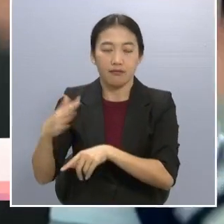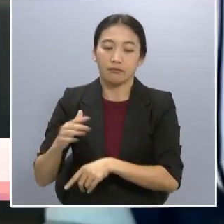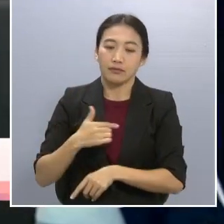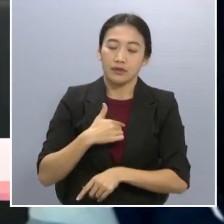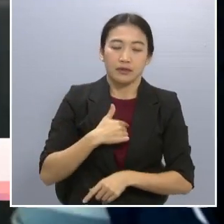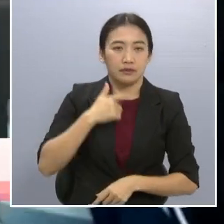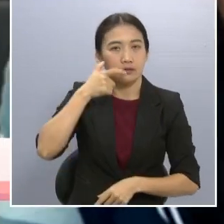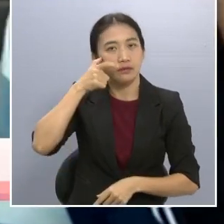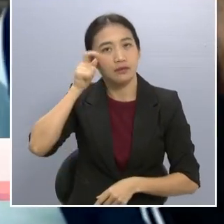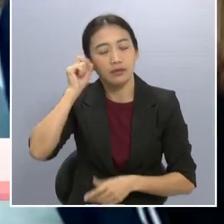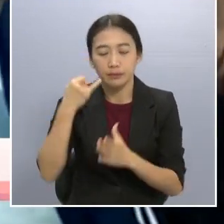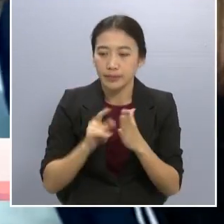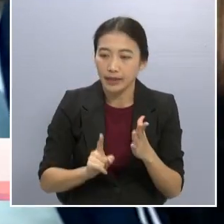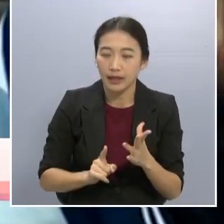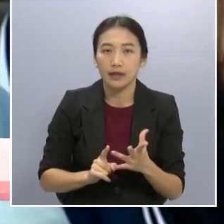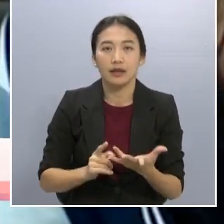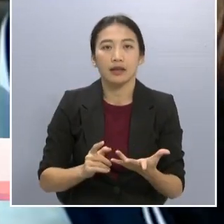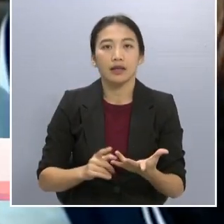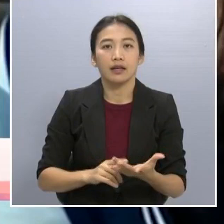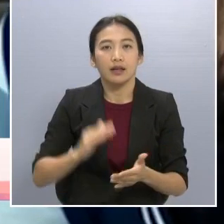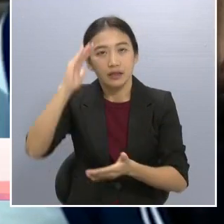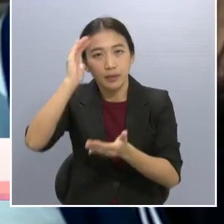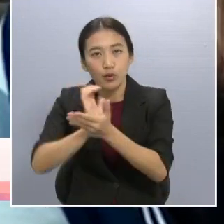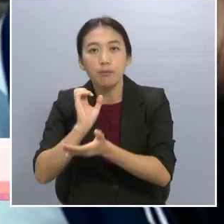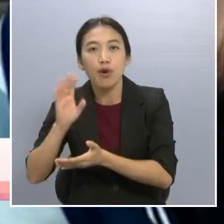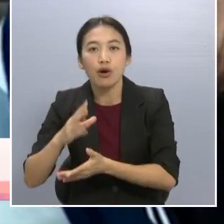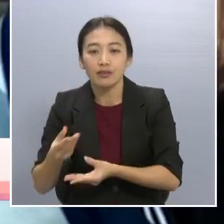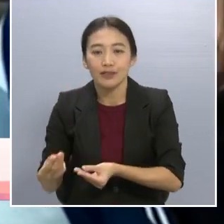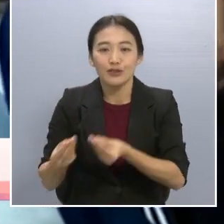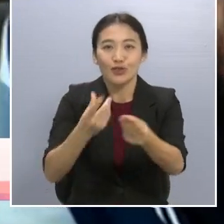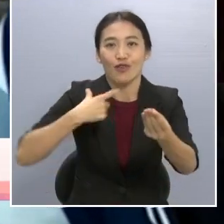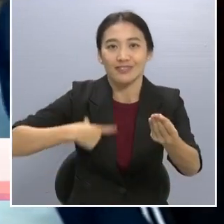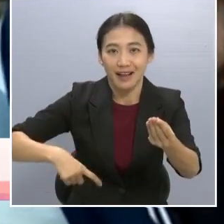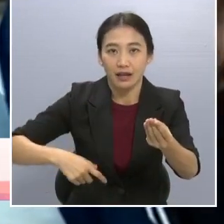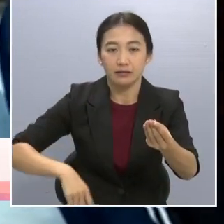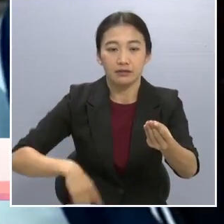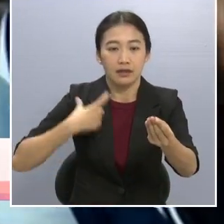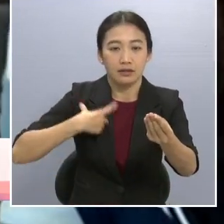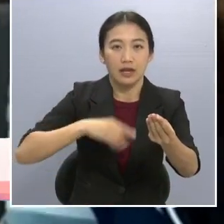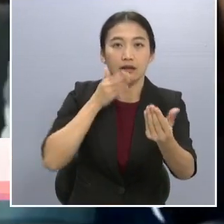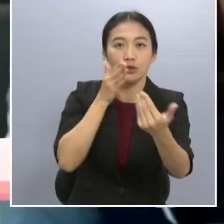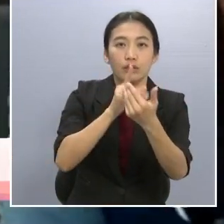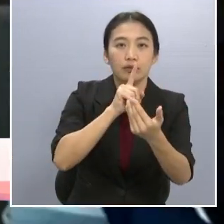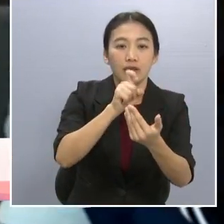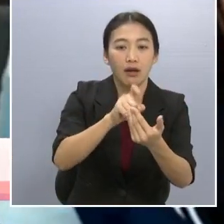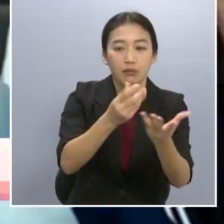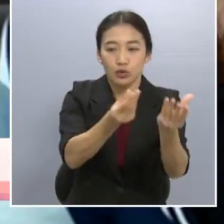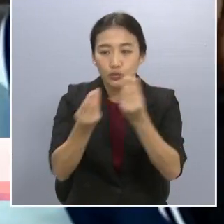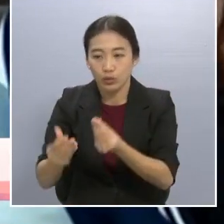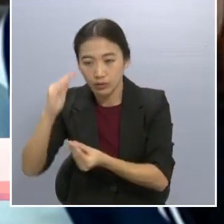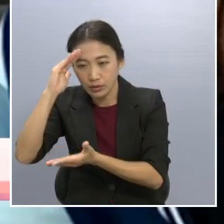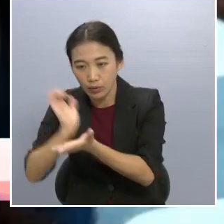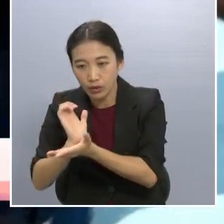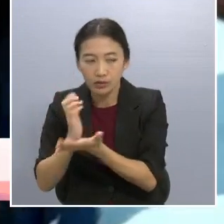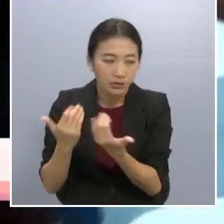ไปถามตำรวจตำรวจบอกอยู่กับอัยการถามอัยการอัยการบอกอยู่กับตำรวจไม่รู้แม่จะต้องทำยังไงต่อไปดีตอนนี้แม่อยู่ยังทนทุกข์ท